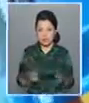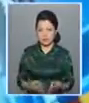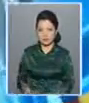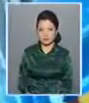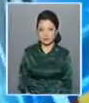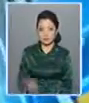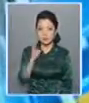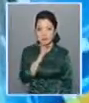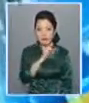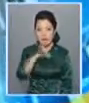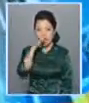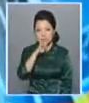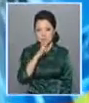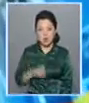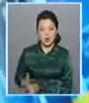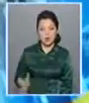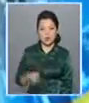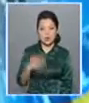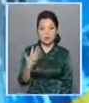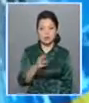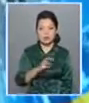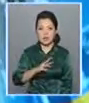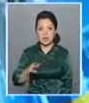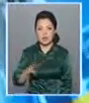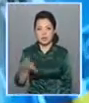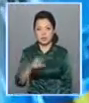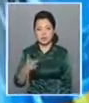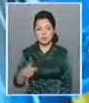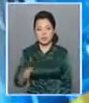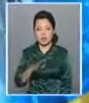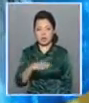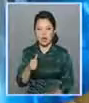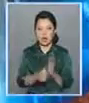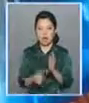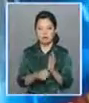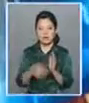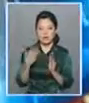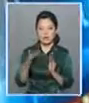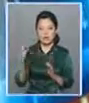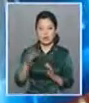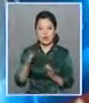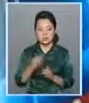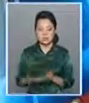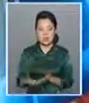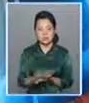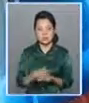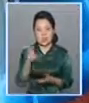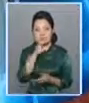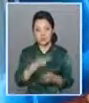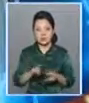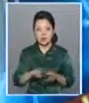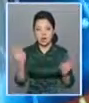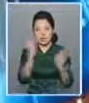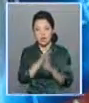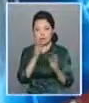Солтүстік Қазақстан облысында 5 миллион гектарға жуық егіс алқабының 65% орылды. Ауа райының қолайсыздығынан егіннің шығымдылығы